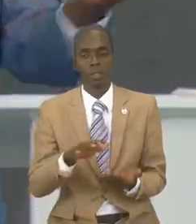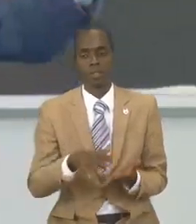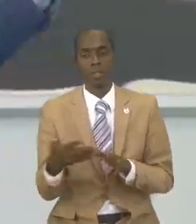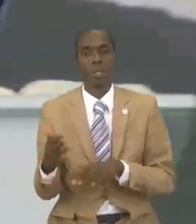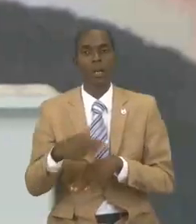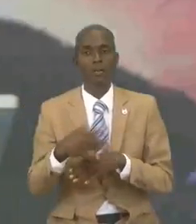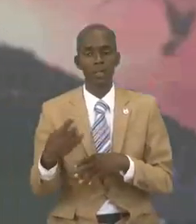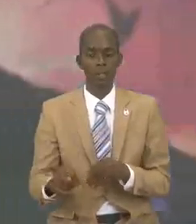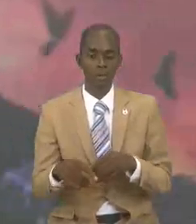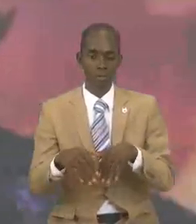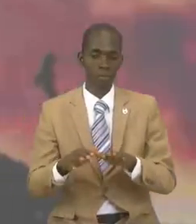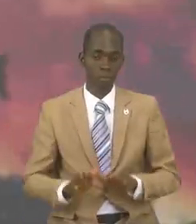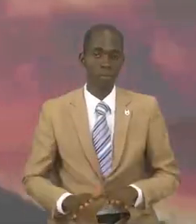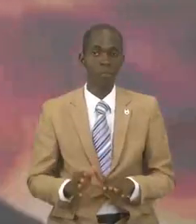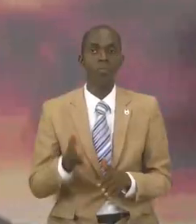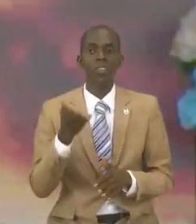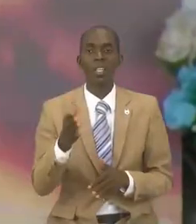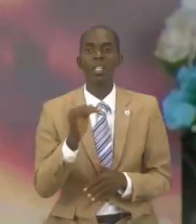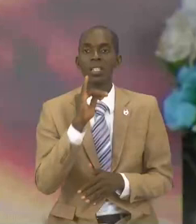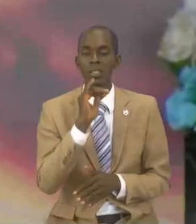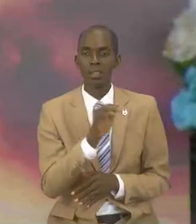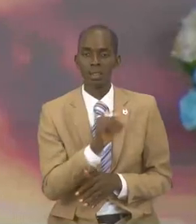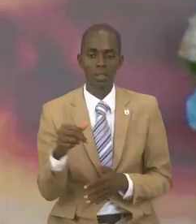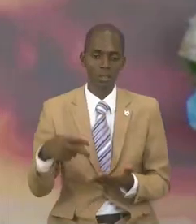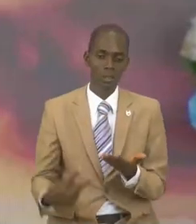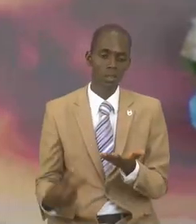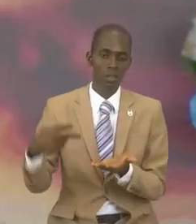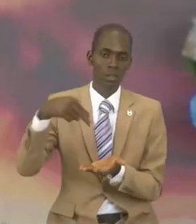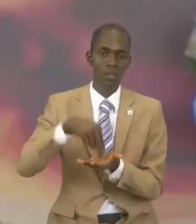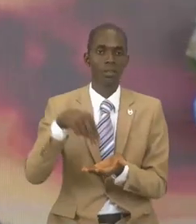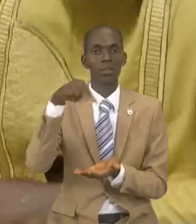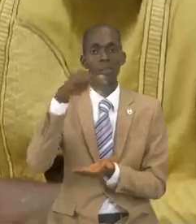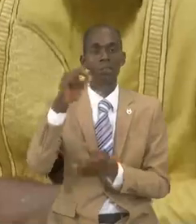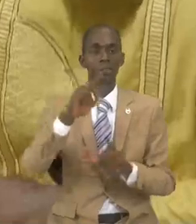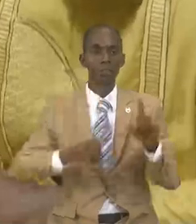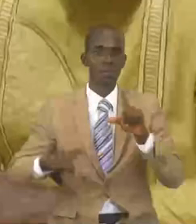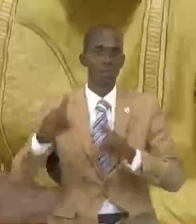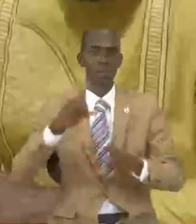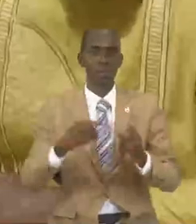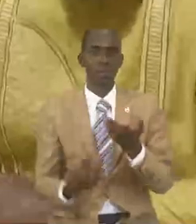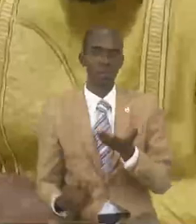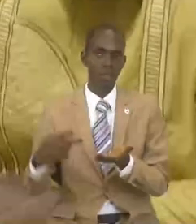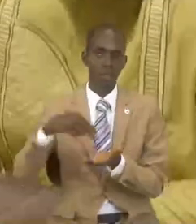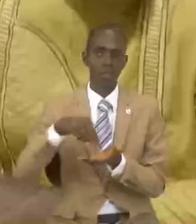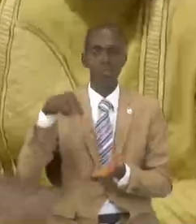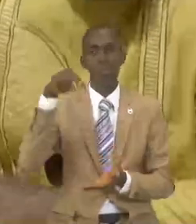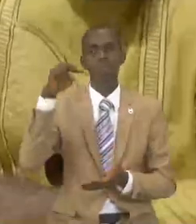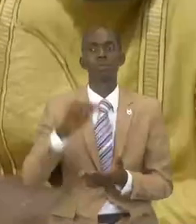après l'ensevelissement, il y a la résurrection, que quelqu'un mette à crier «